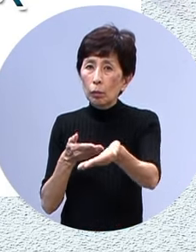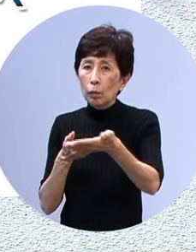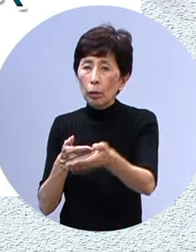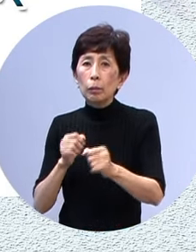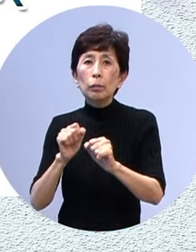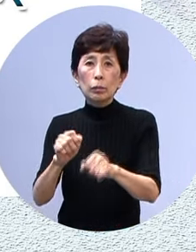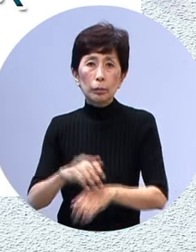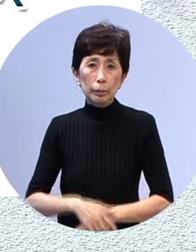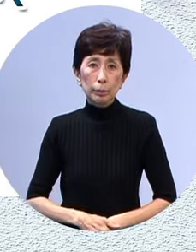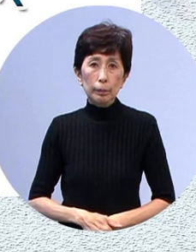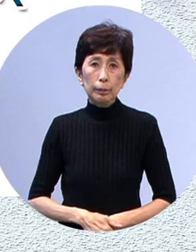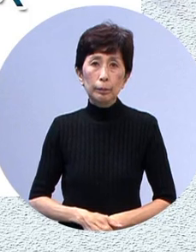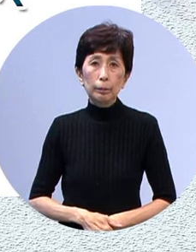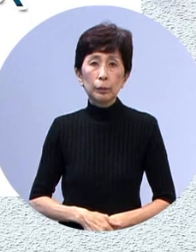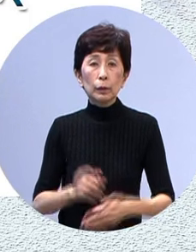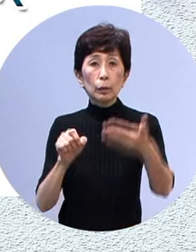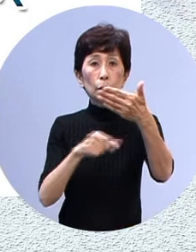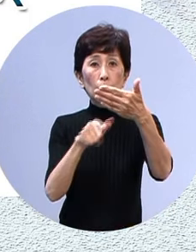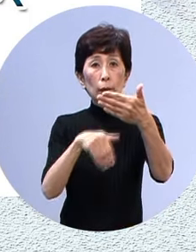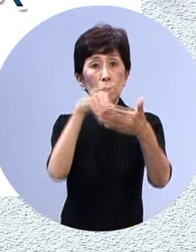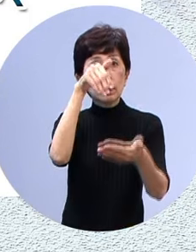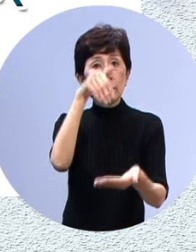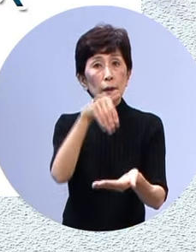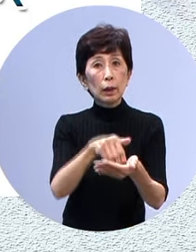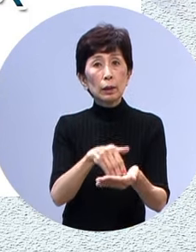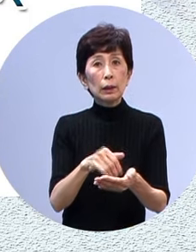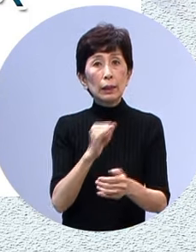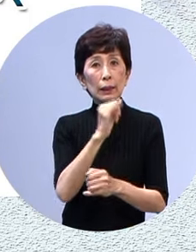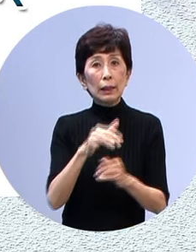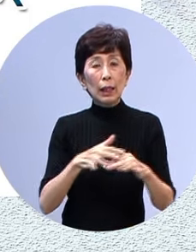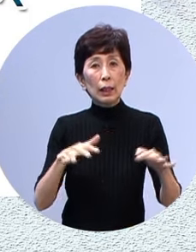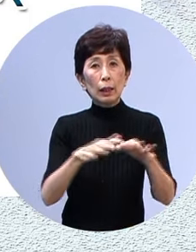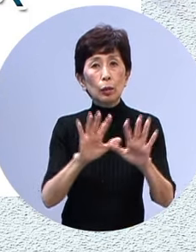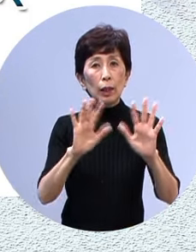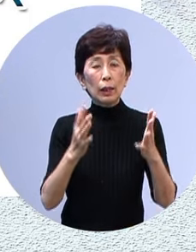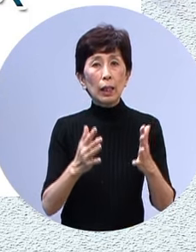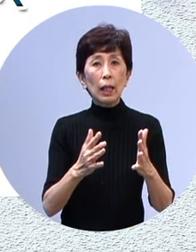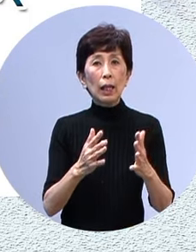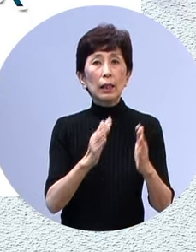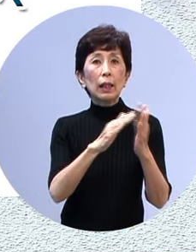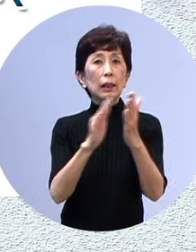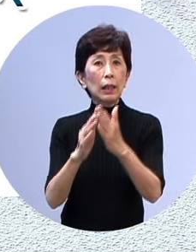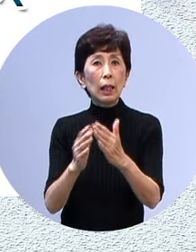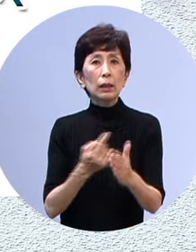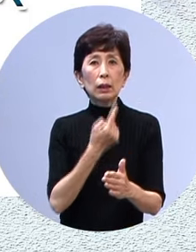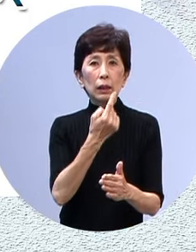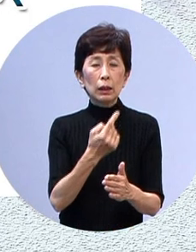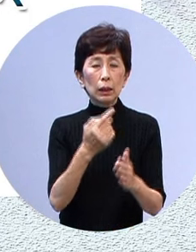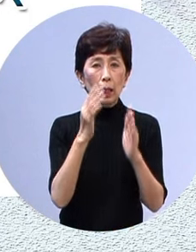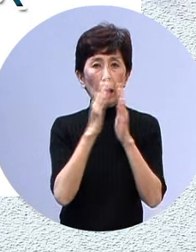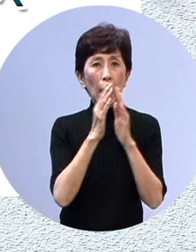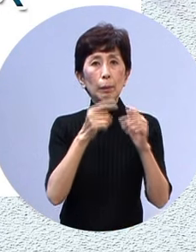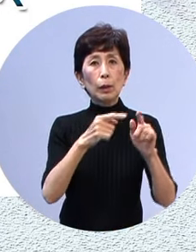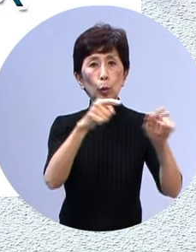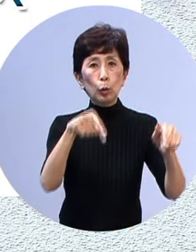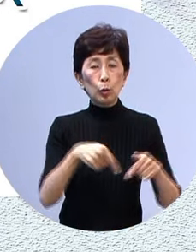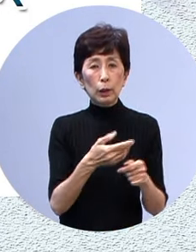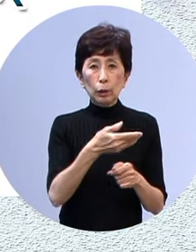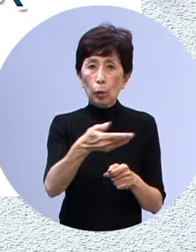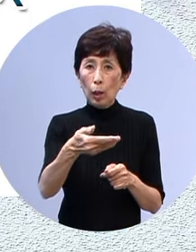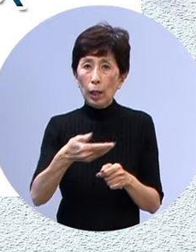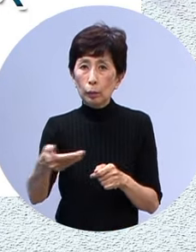。9月下旬にインターネット回答がなかった世帯へ再度訪問し、紙の調査票を配